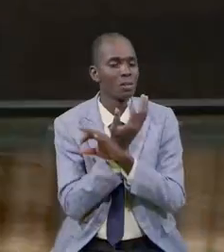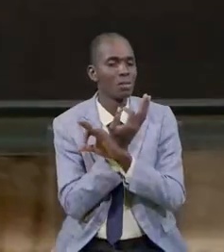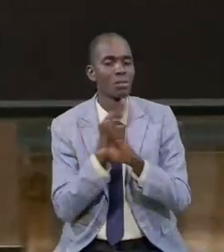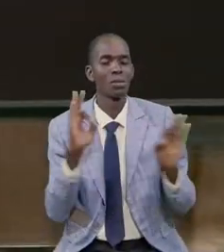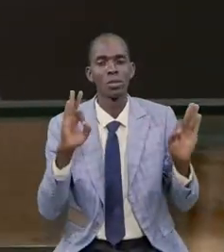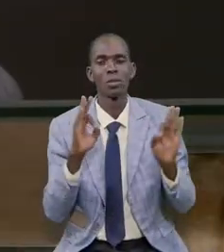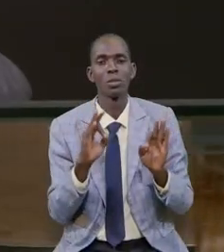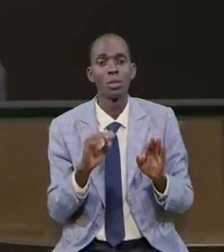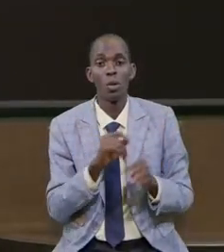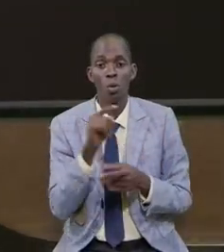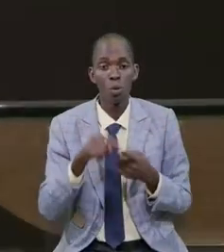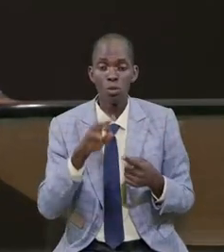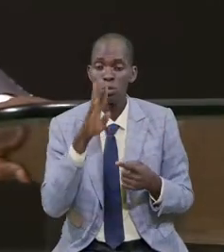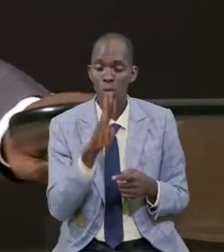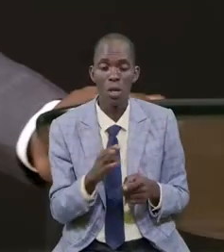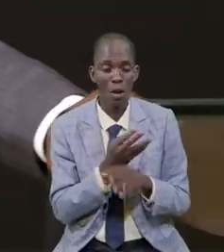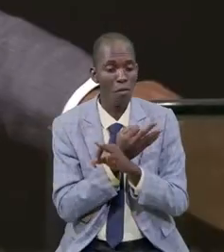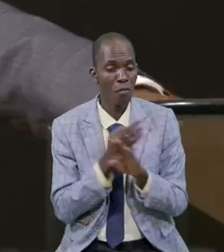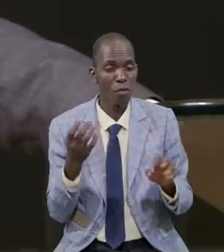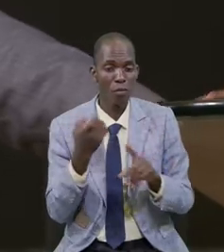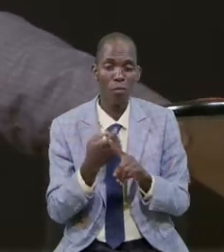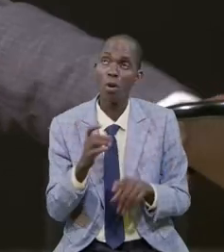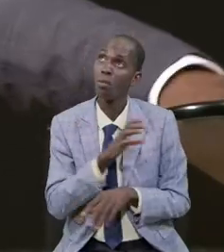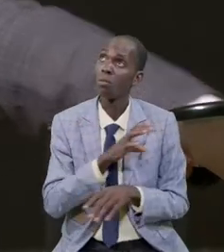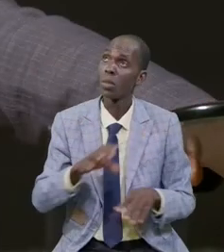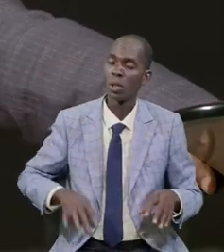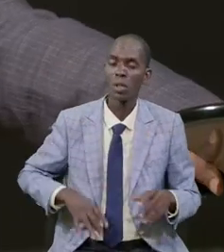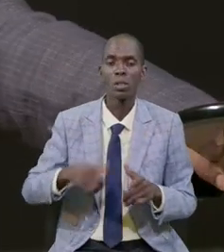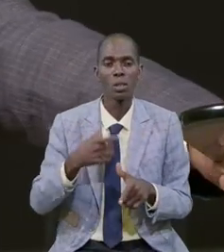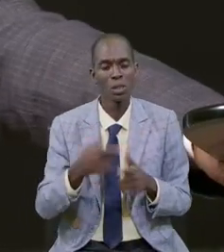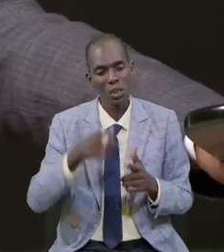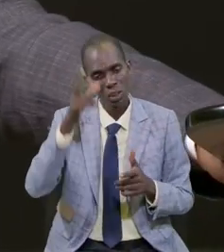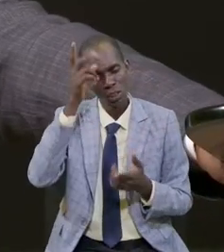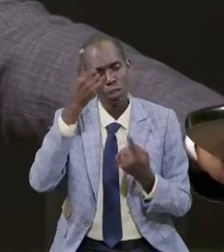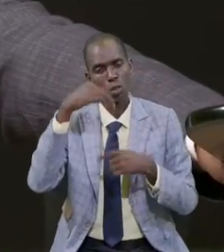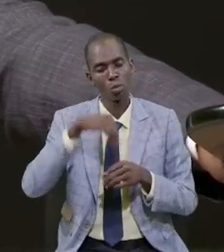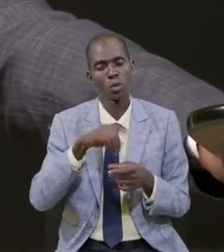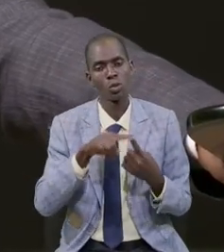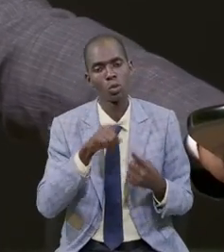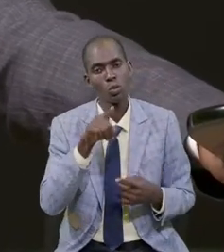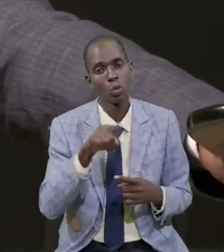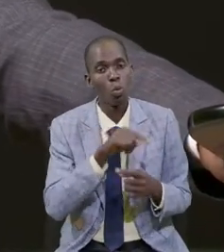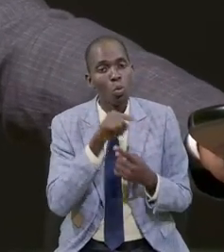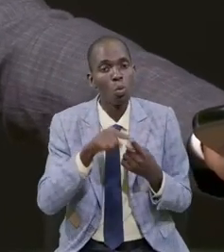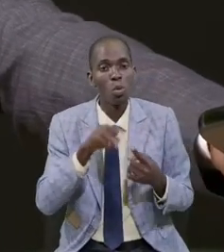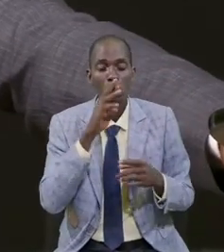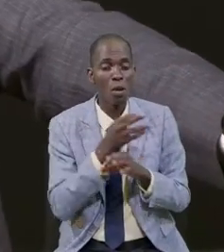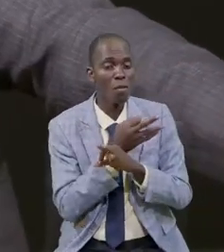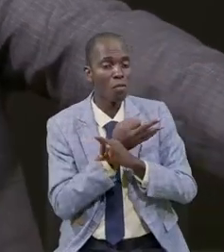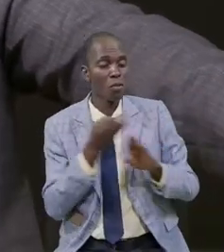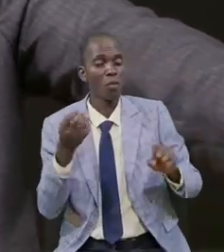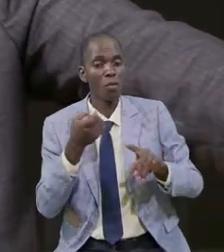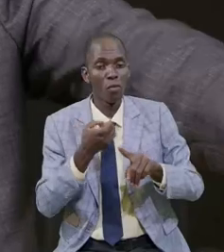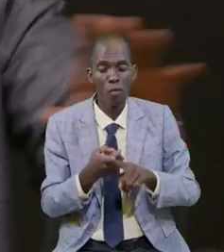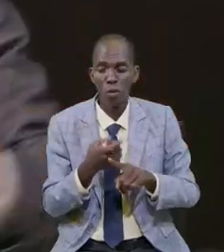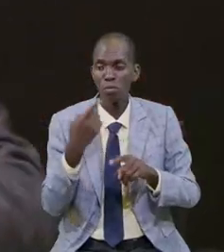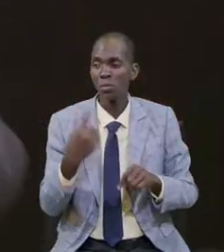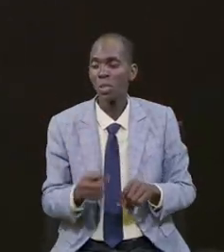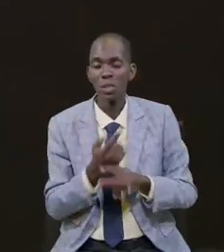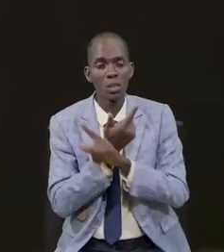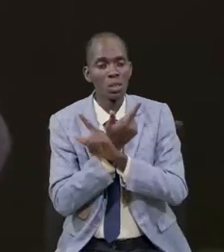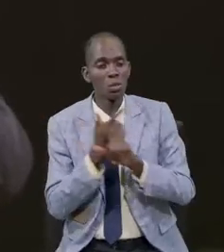péché, Christ est venu donner ça. Quand tu es affranchi de la sensualité, quand tu es affranchi de la mondanité, c'est la